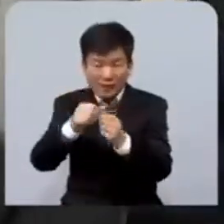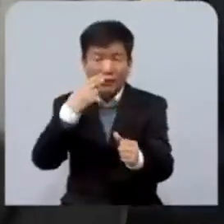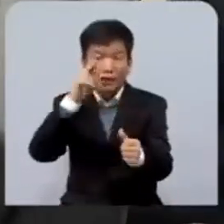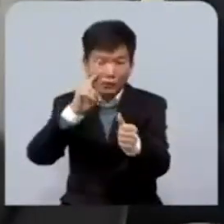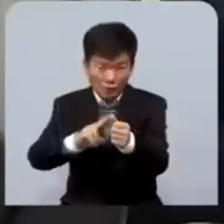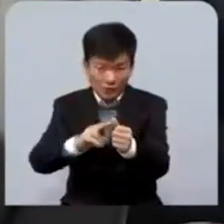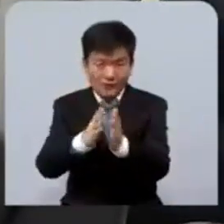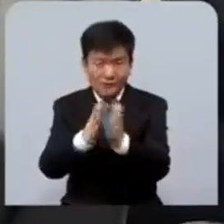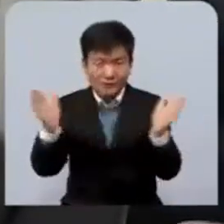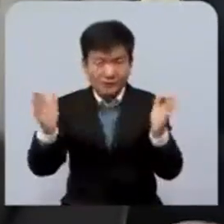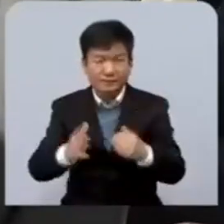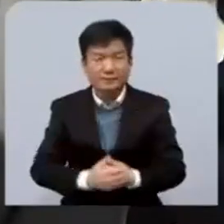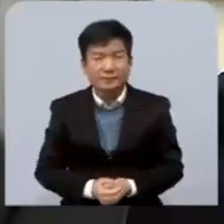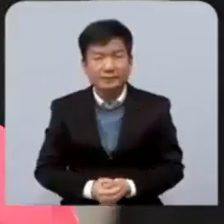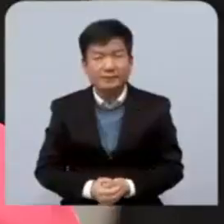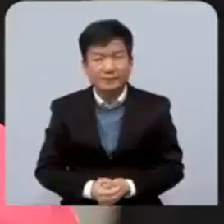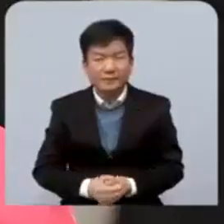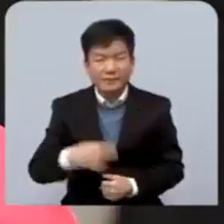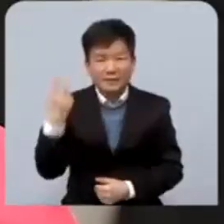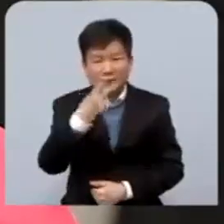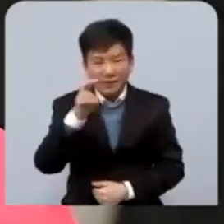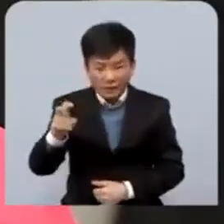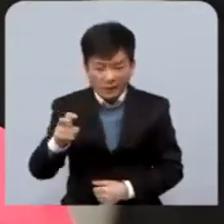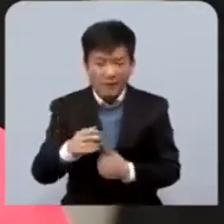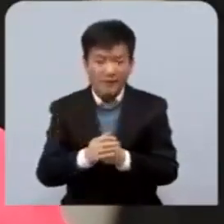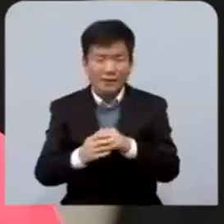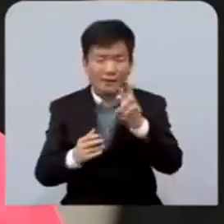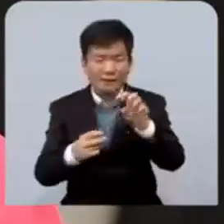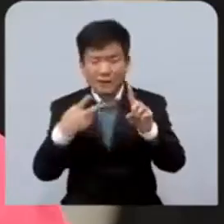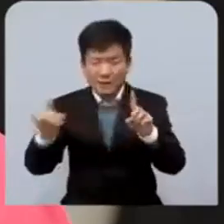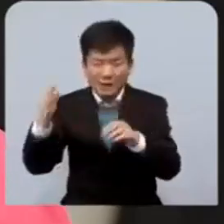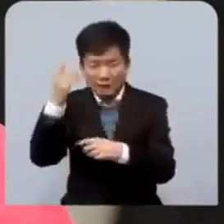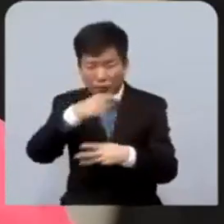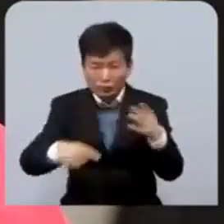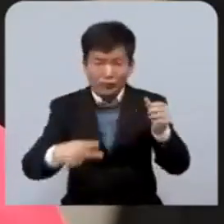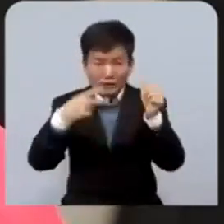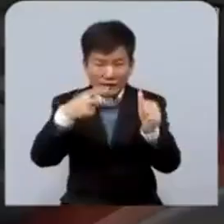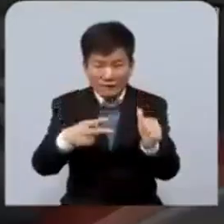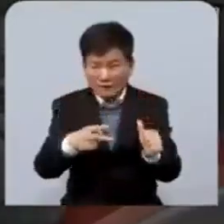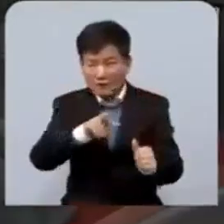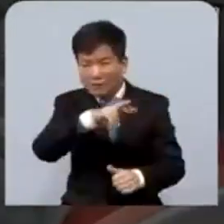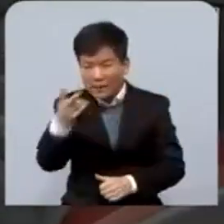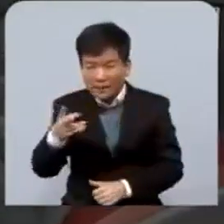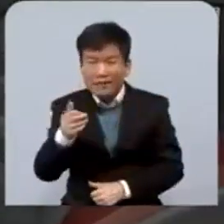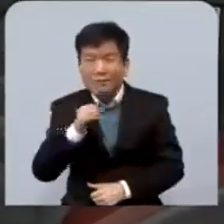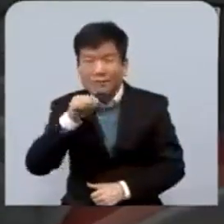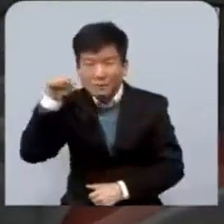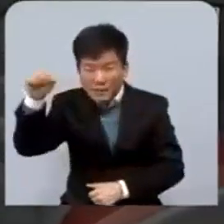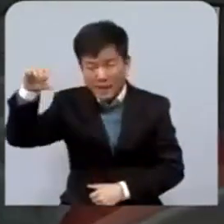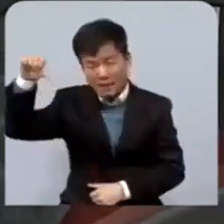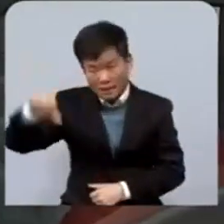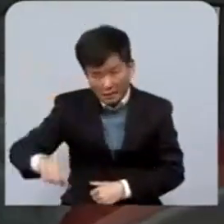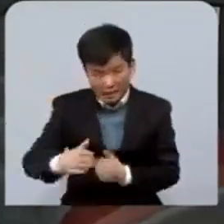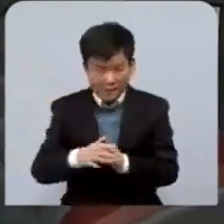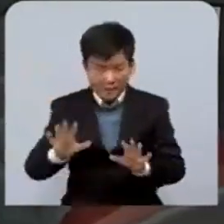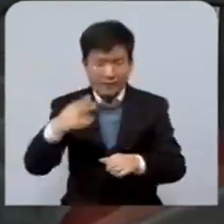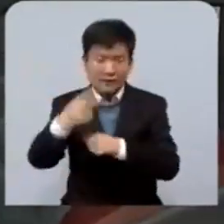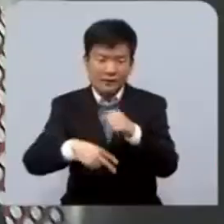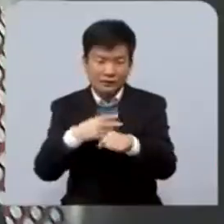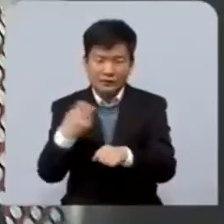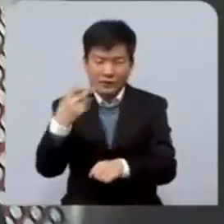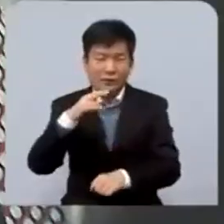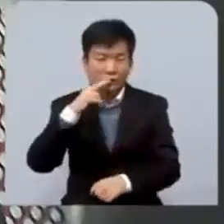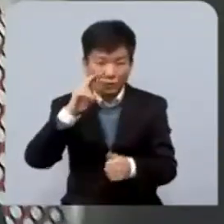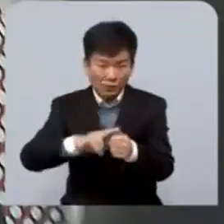도전이 현실화됐습니다. 2020년 21대 총선에서 청주시 흥덕구로 출마했다가 낙선한 지 2년 만입니다.